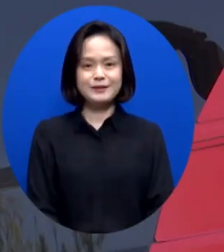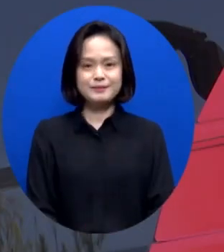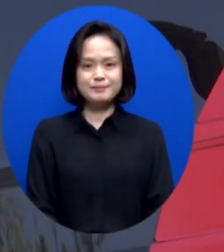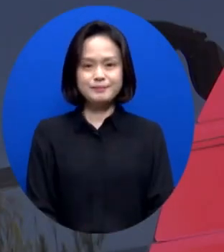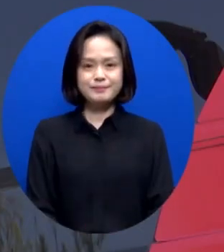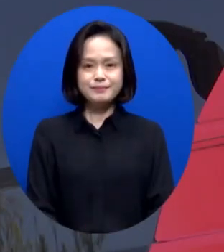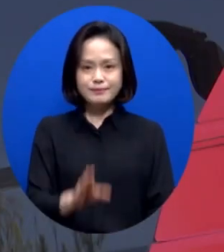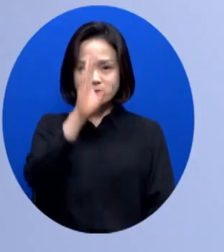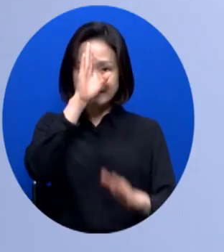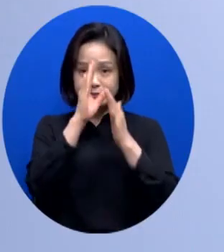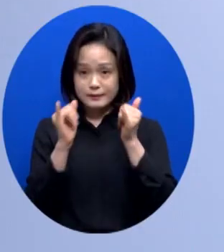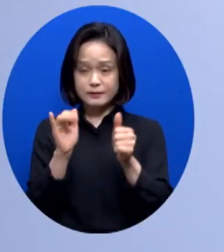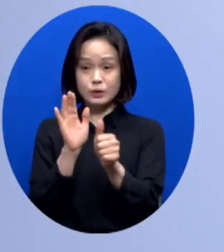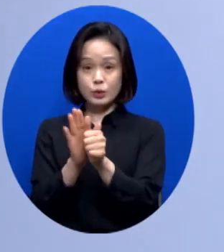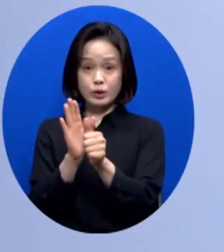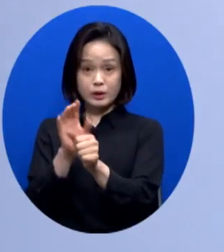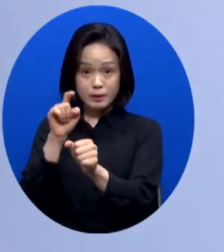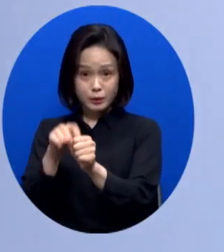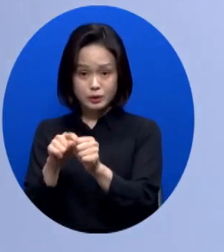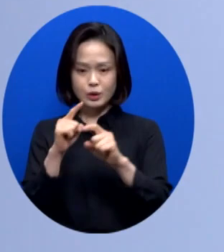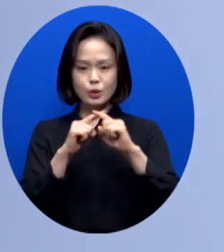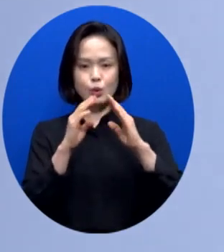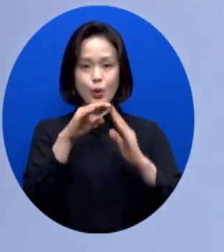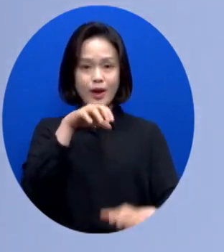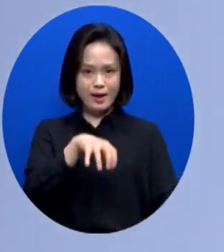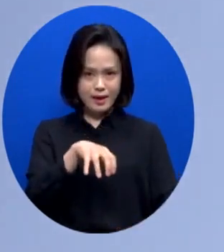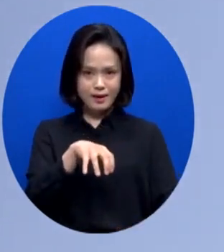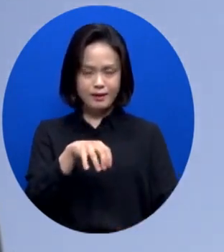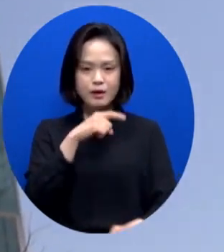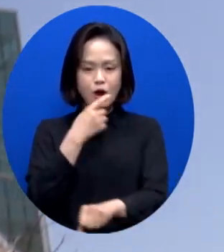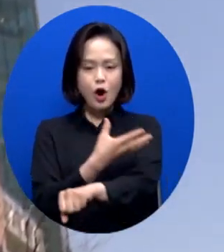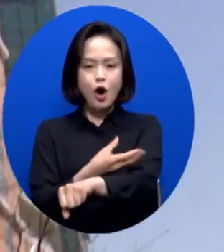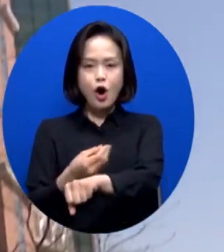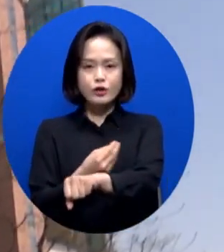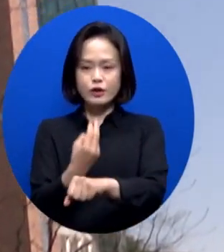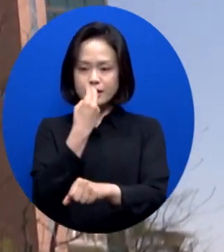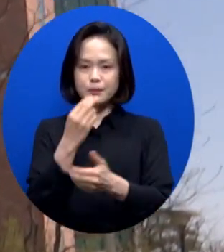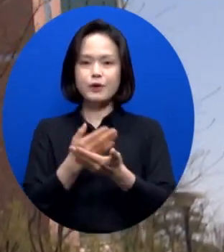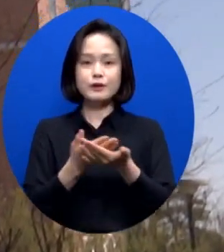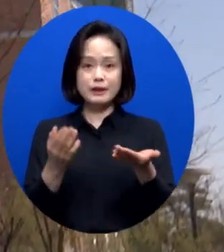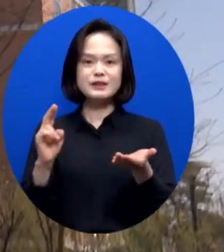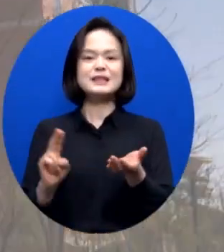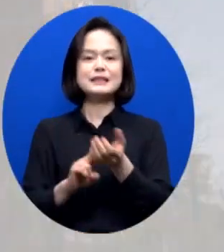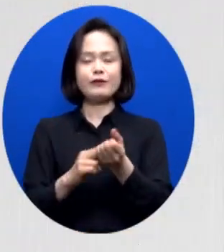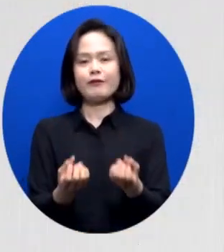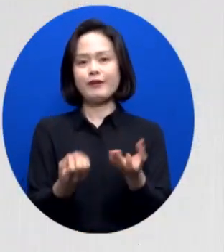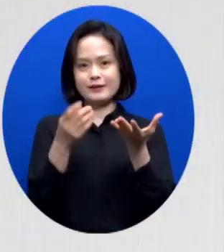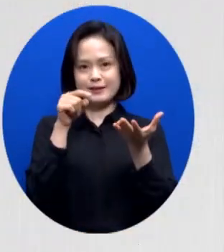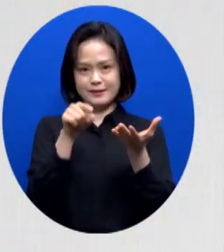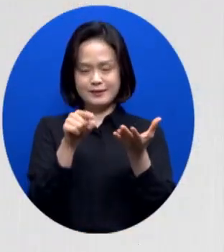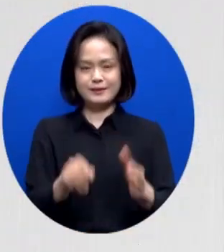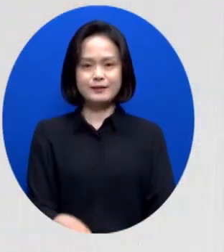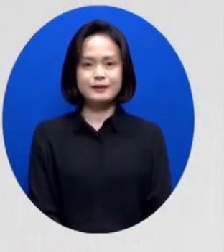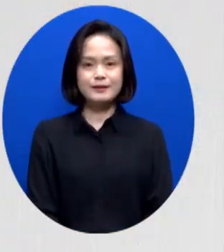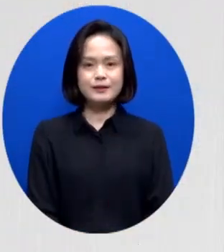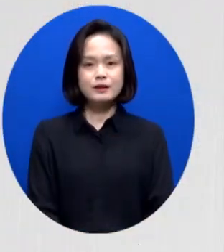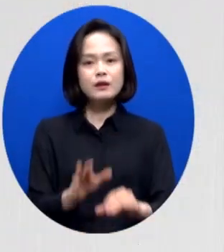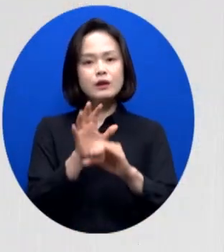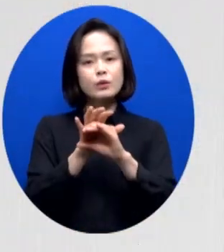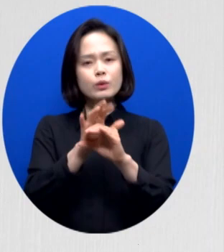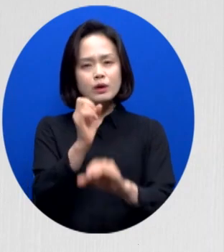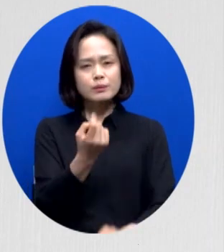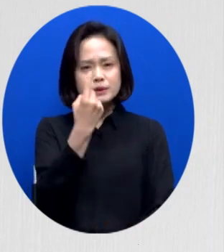힘을 못해 보자 충만한 교회 에서 개최한 헌혈 생명 나눔의 기적 행사입니다 코로 날 그로 인해